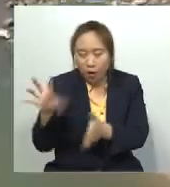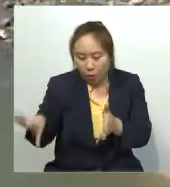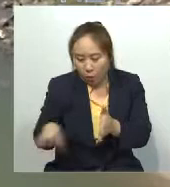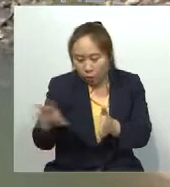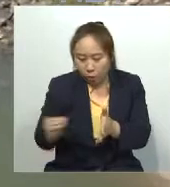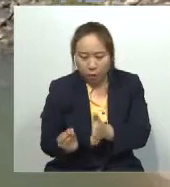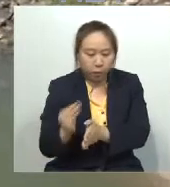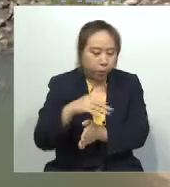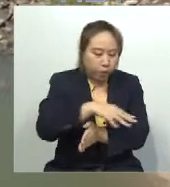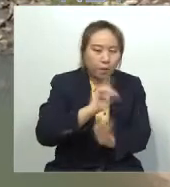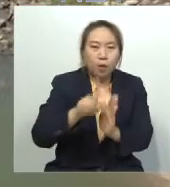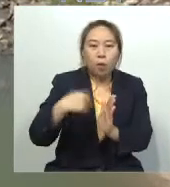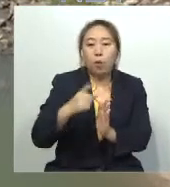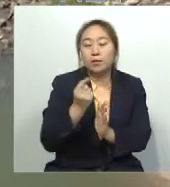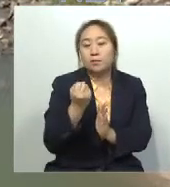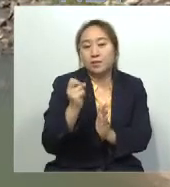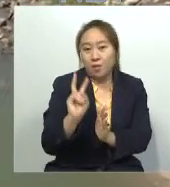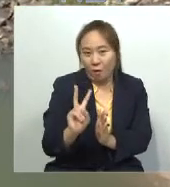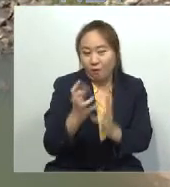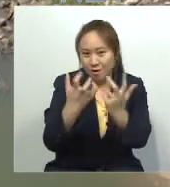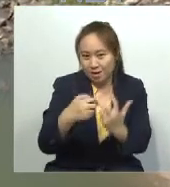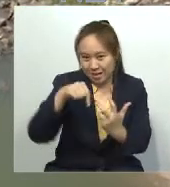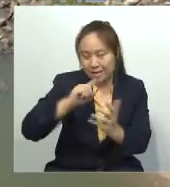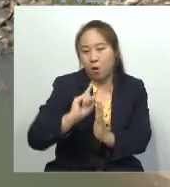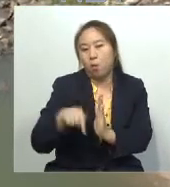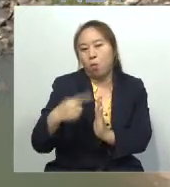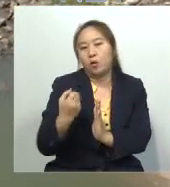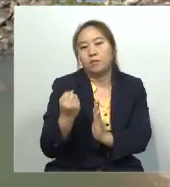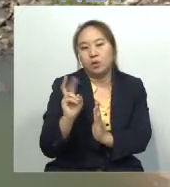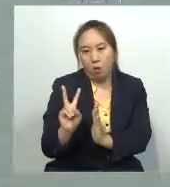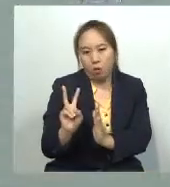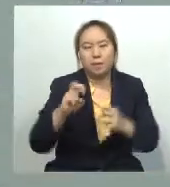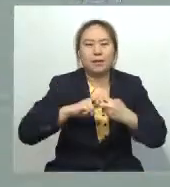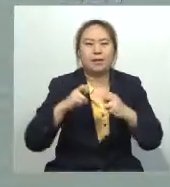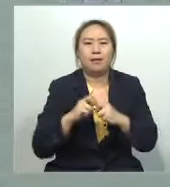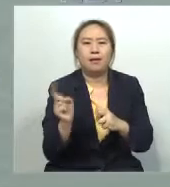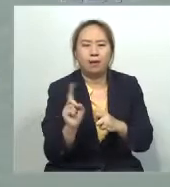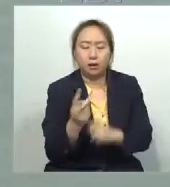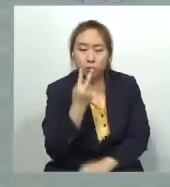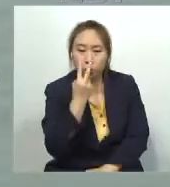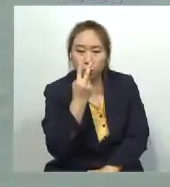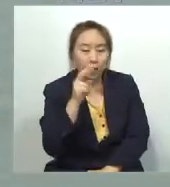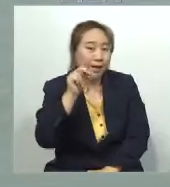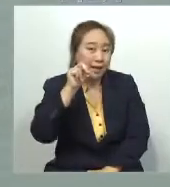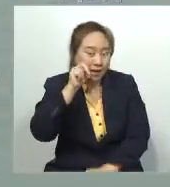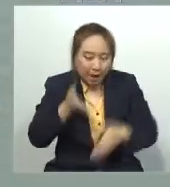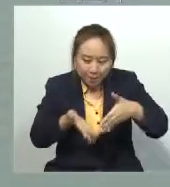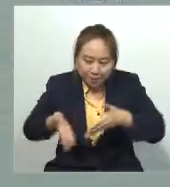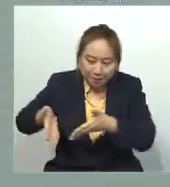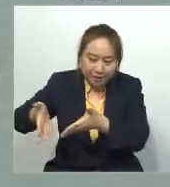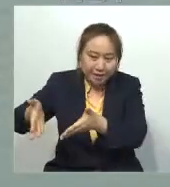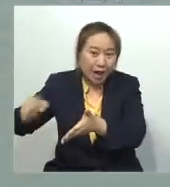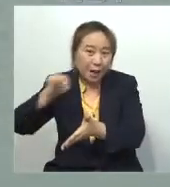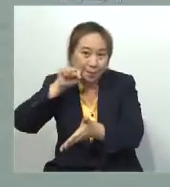ที่ทั้งหมด12ชั่วโมงสำหรับเครื่องสูบน้ำที่นี่นะครับปัญหาก็คือจะต้องดูว่าระดับน้ำในแม่น้ำน้อยนั้นล